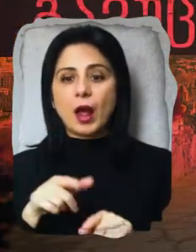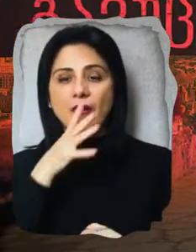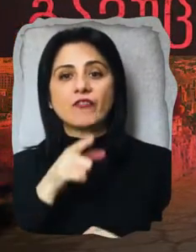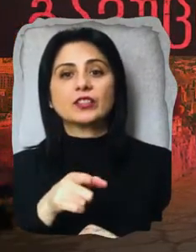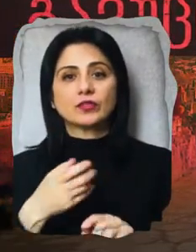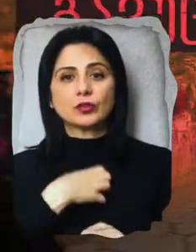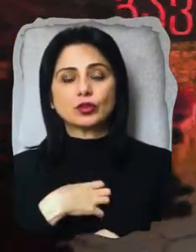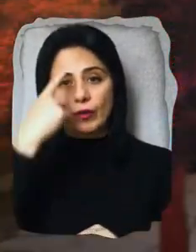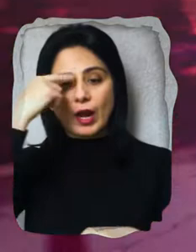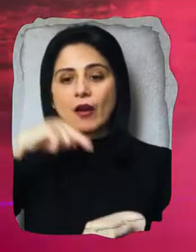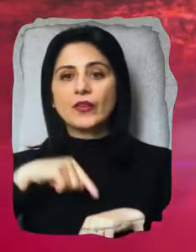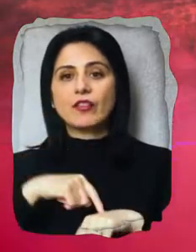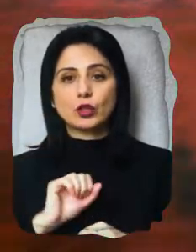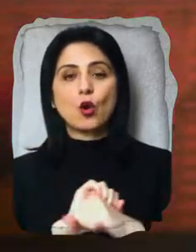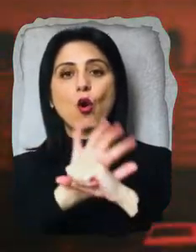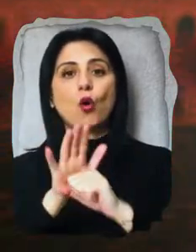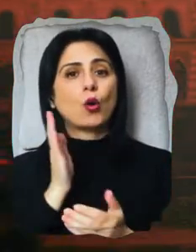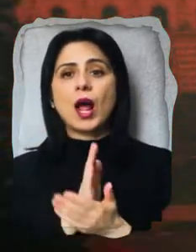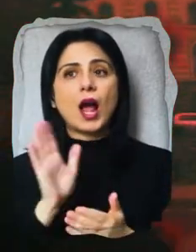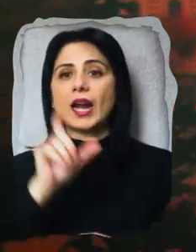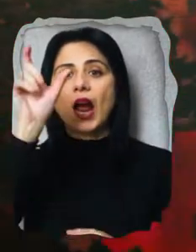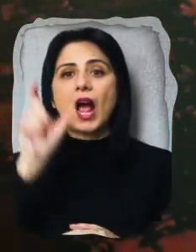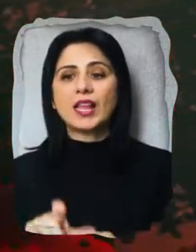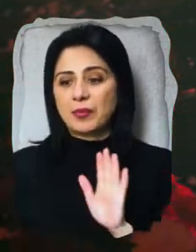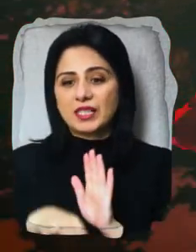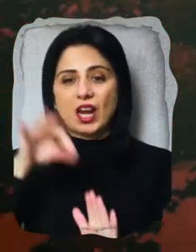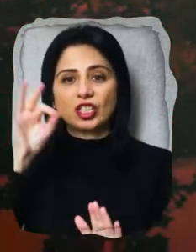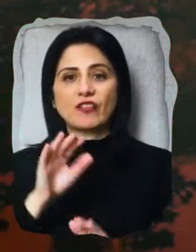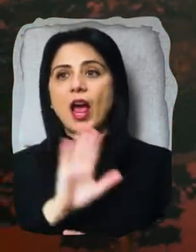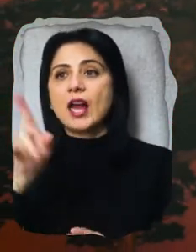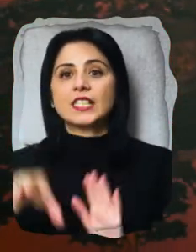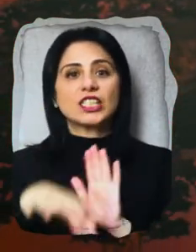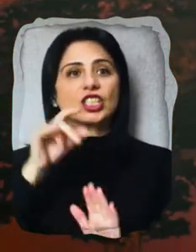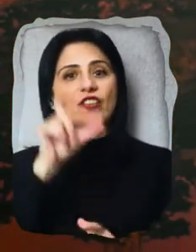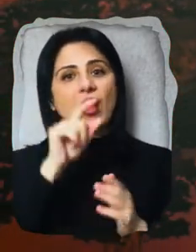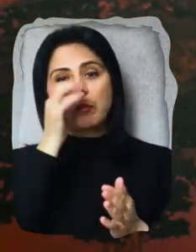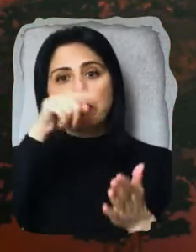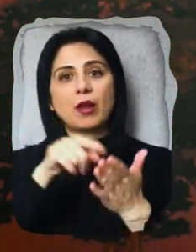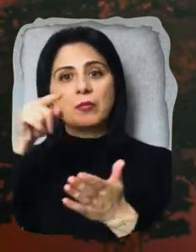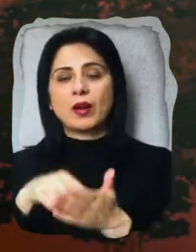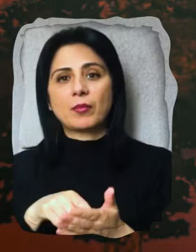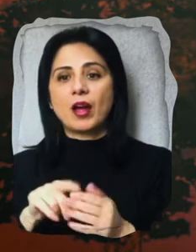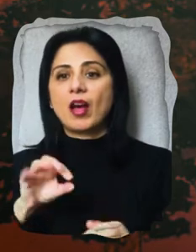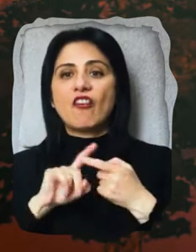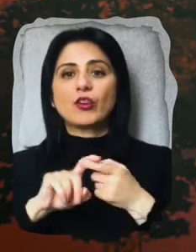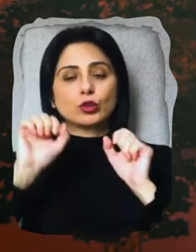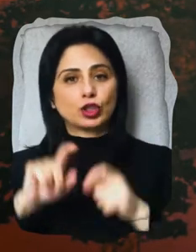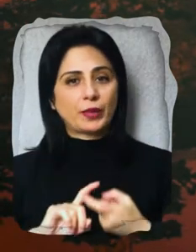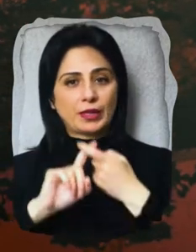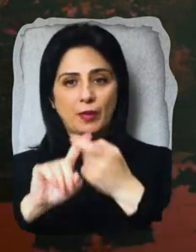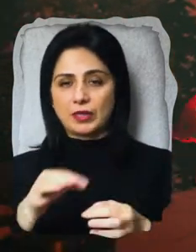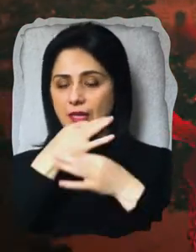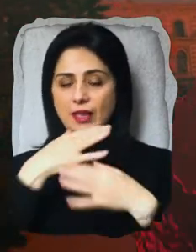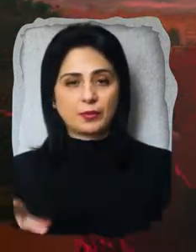თუმცა მნიშვნელოვანია გავიაზროთ, რომ კორონავირუსი არ არის ადამიანის არჩევანი. Არც ისირჩევს ადამიანებს რაიმე ნიშნით.